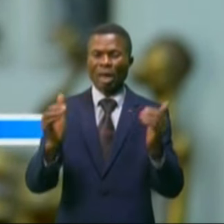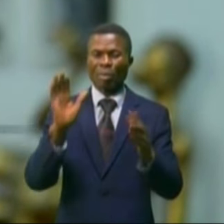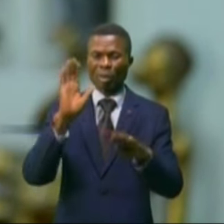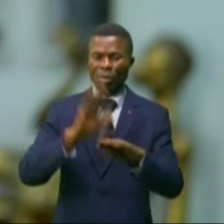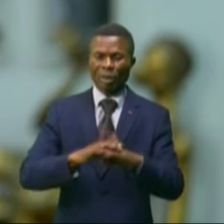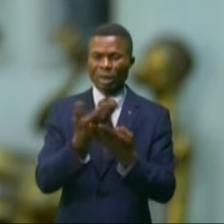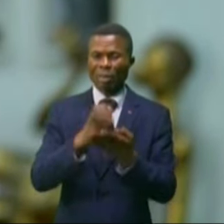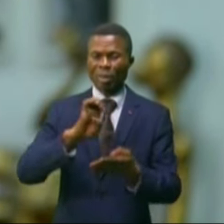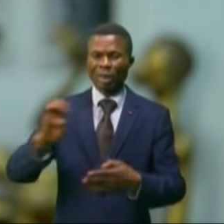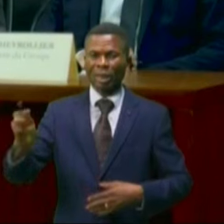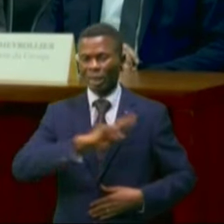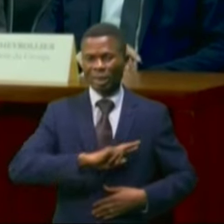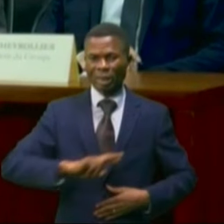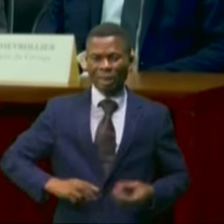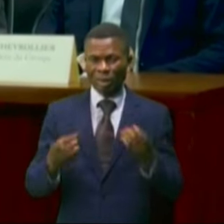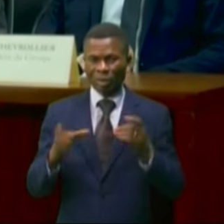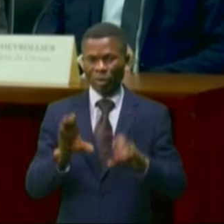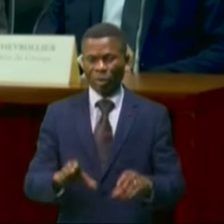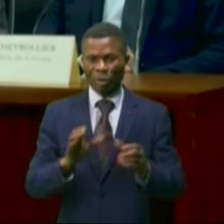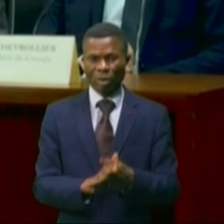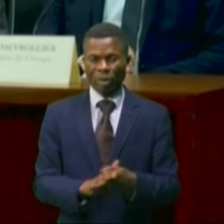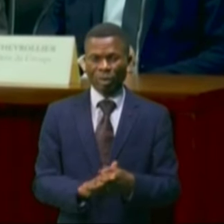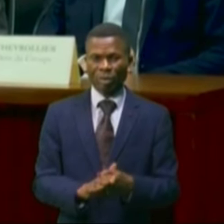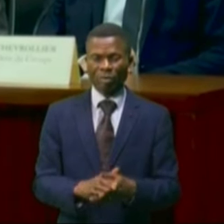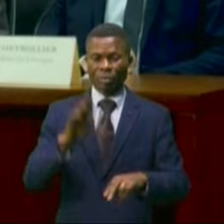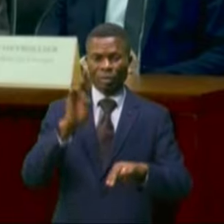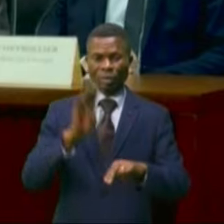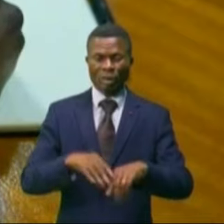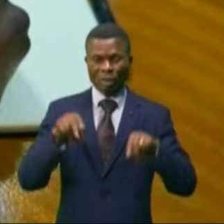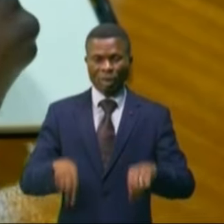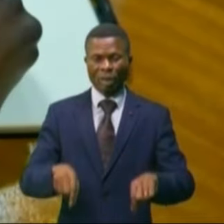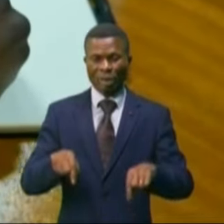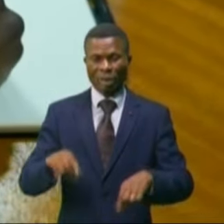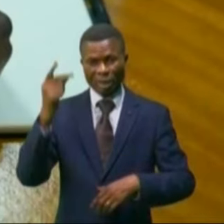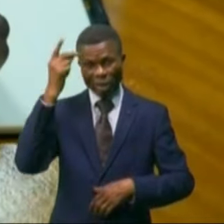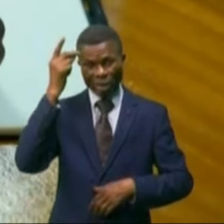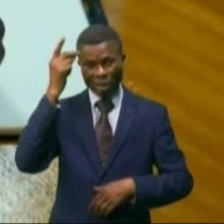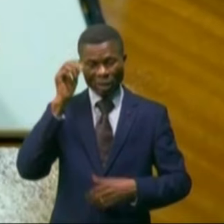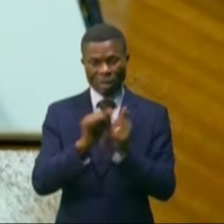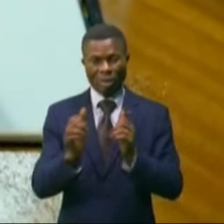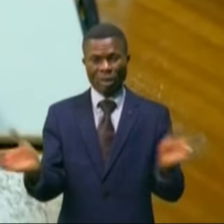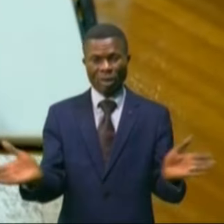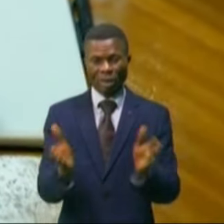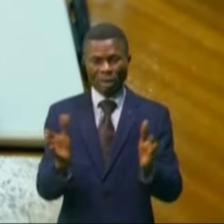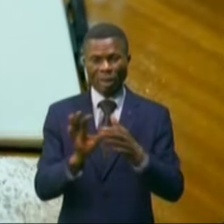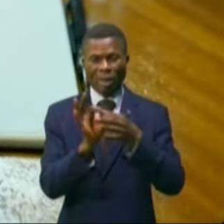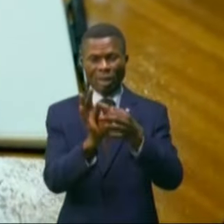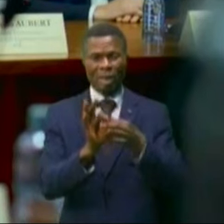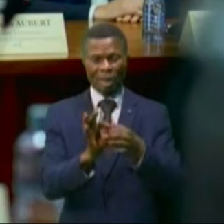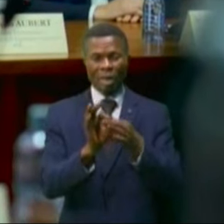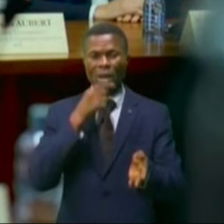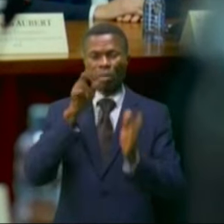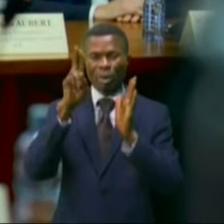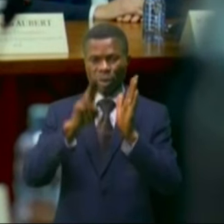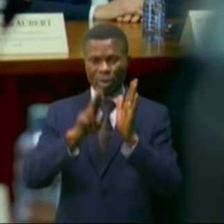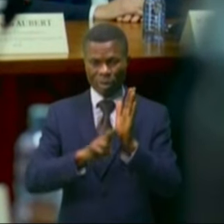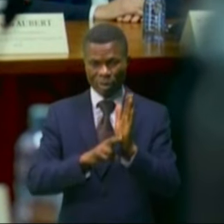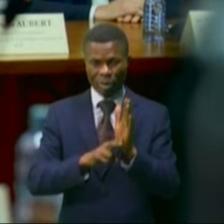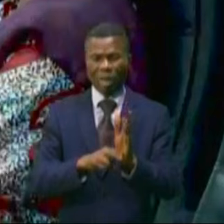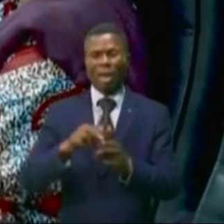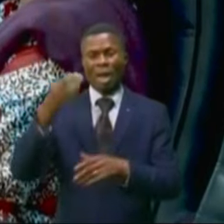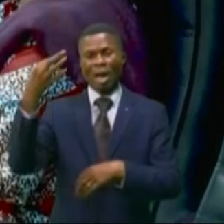partie de l'Afrique. Un séjour dans la capitale congolaise dans le cadre du renforcement des liens parlementaires entre Paris et